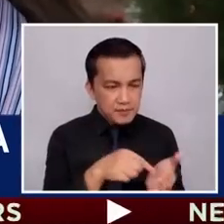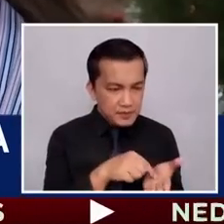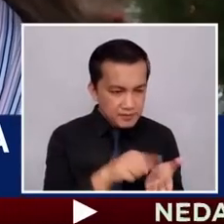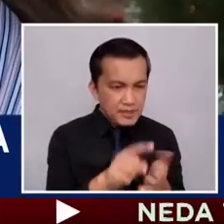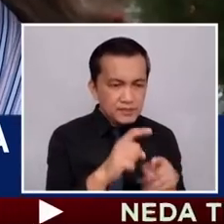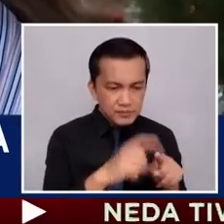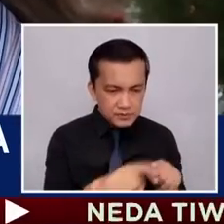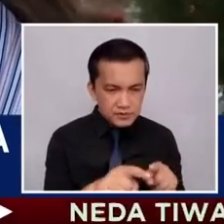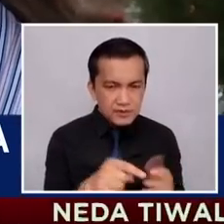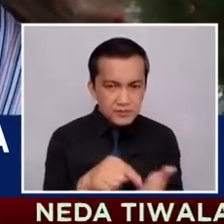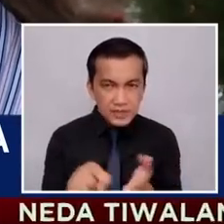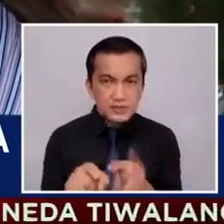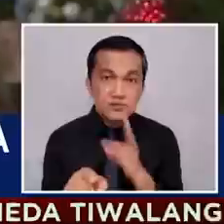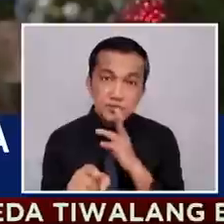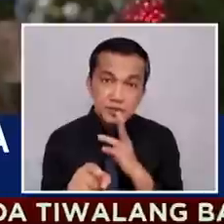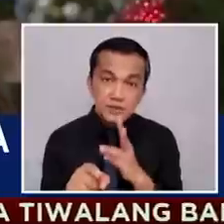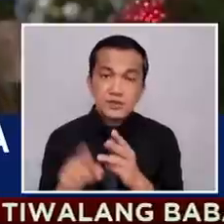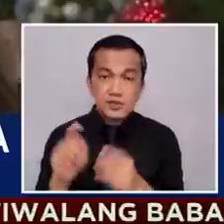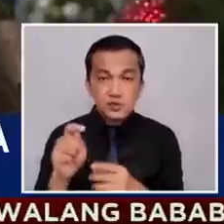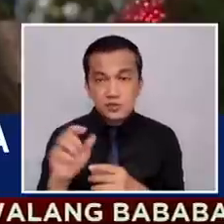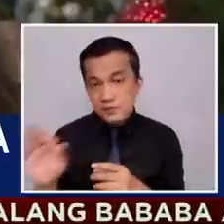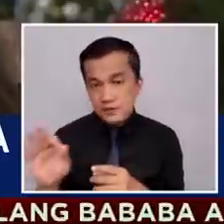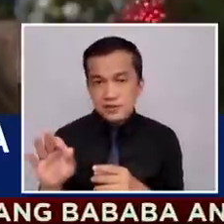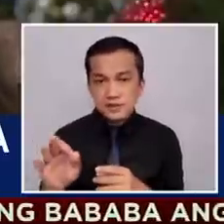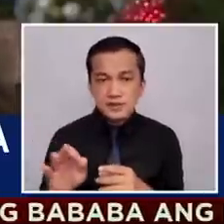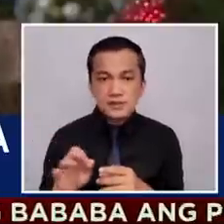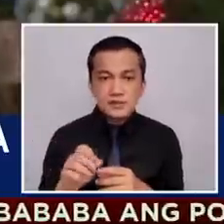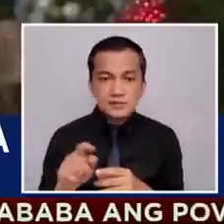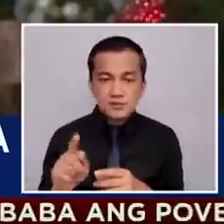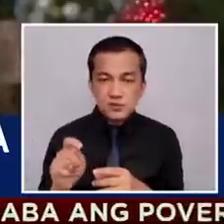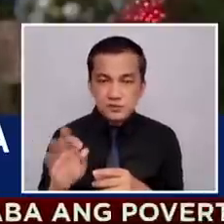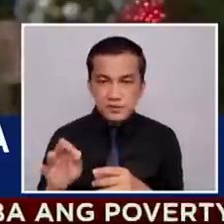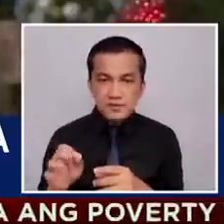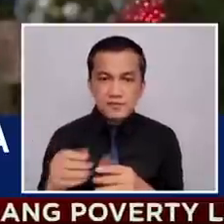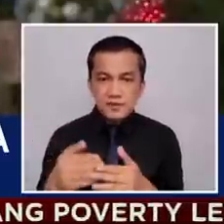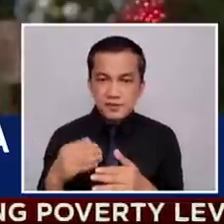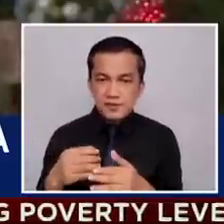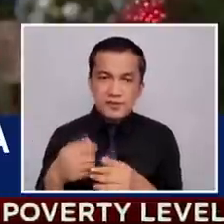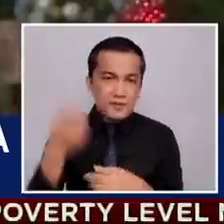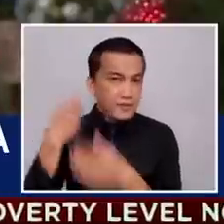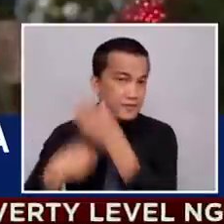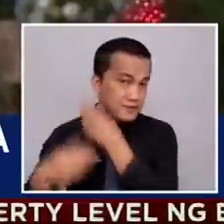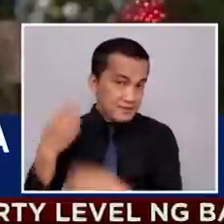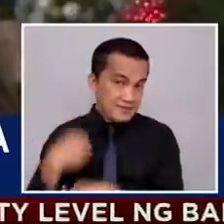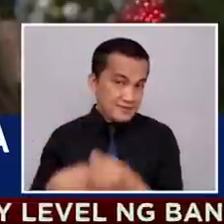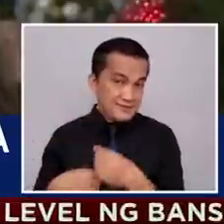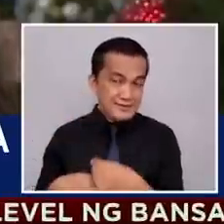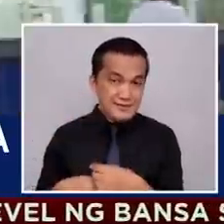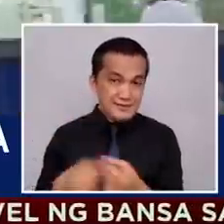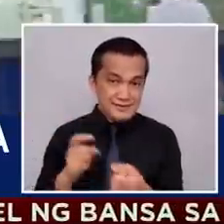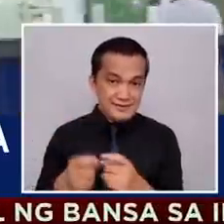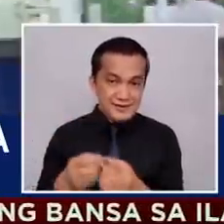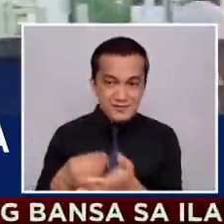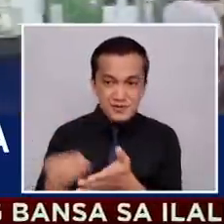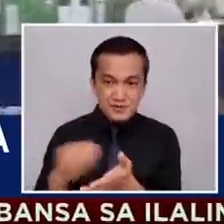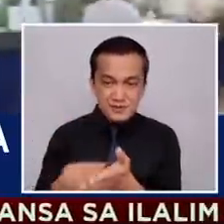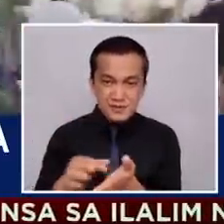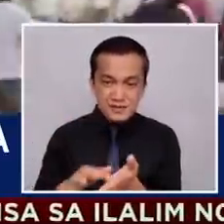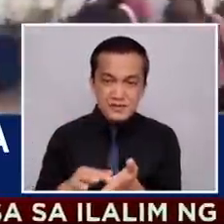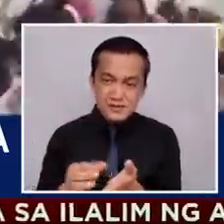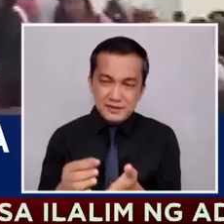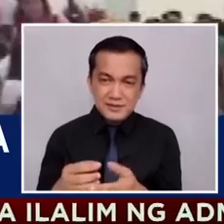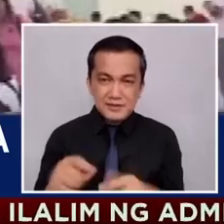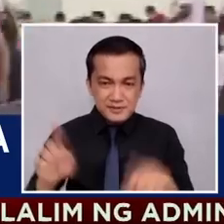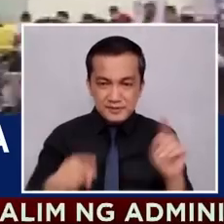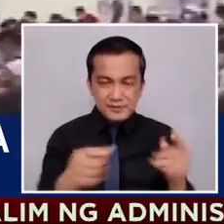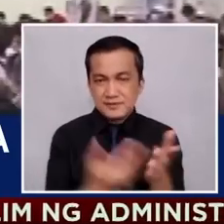kuryente, pambayad sa tubig, yung tuition. Unahin mo yung tuition ng anak mo bago yung pagpapareband mo o yung pambili ng mga rejuvenating set. Ang mga empleyado